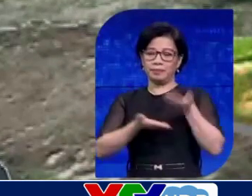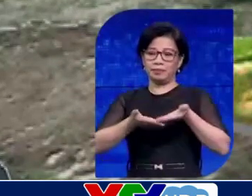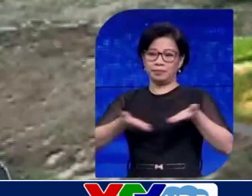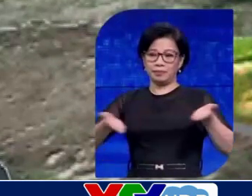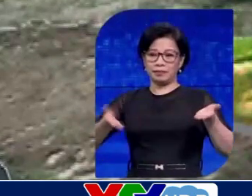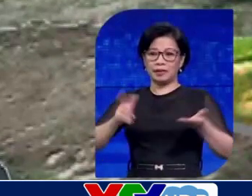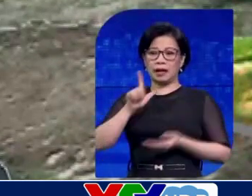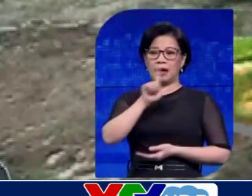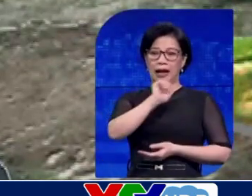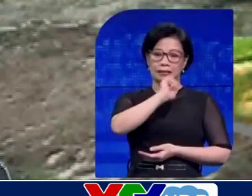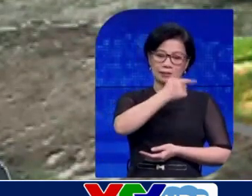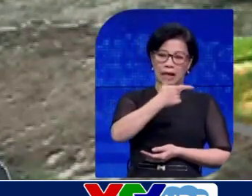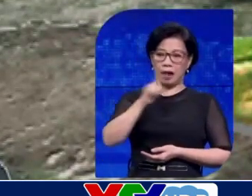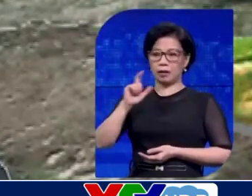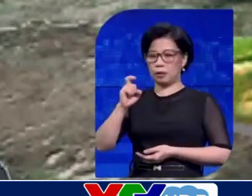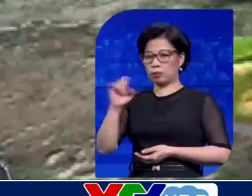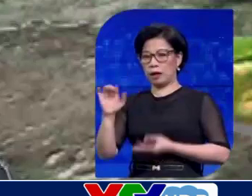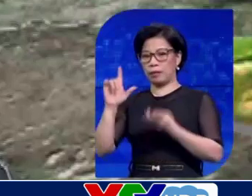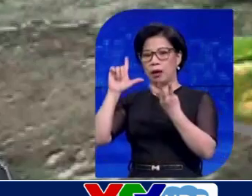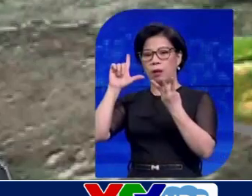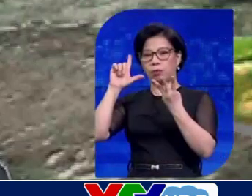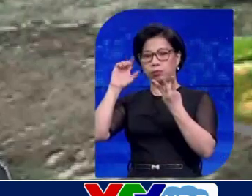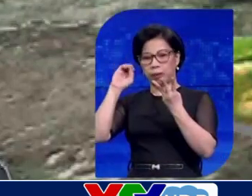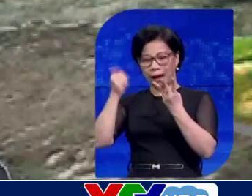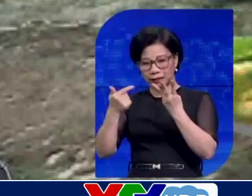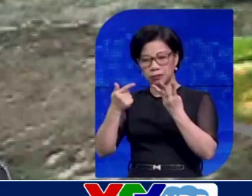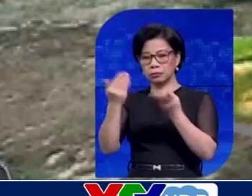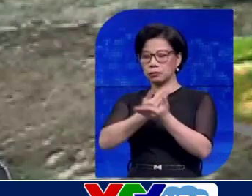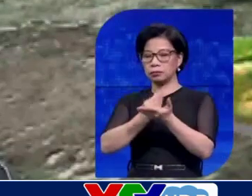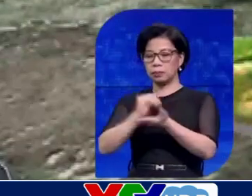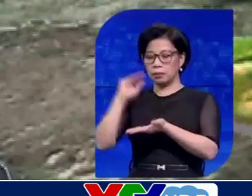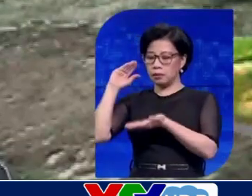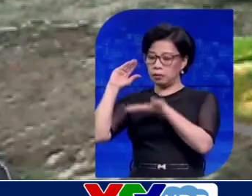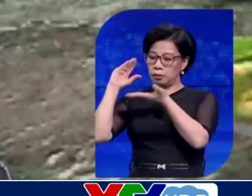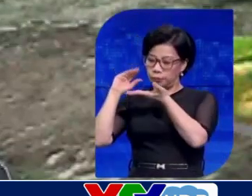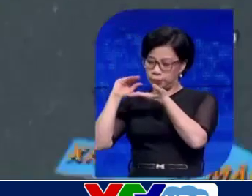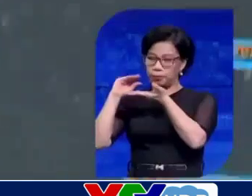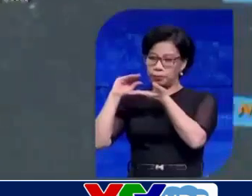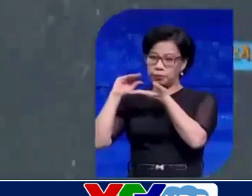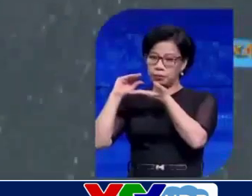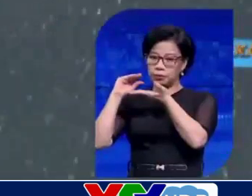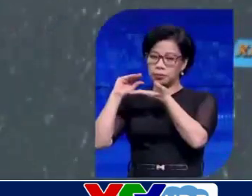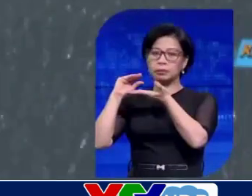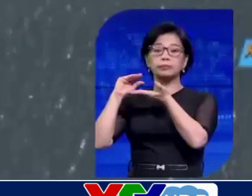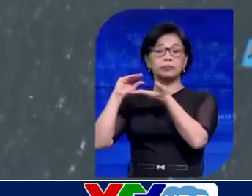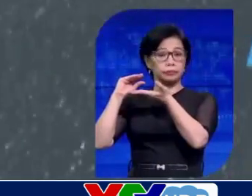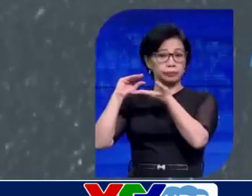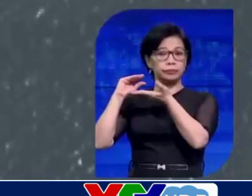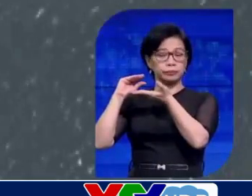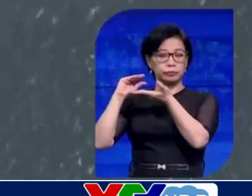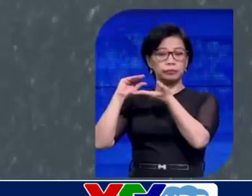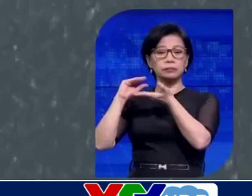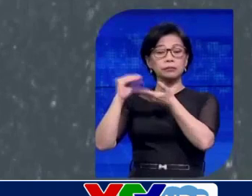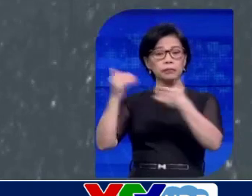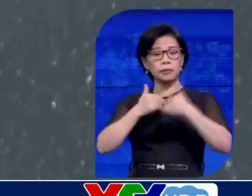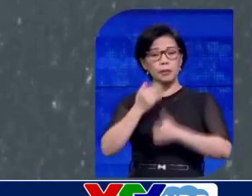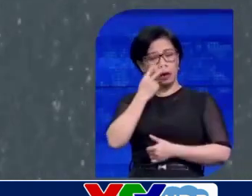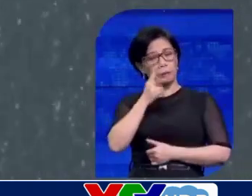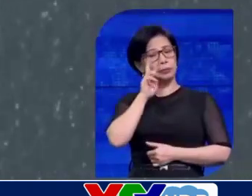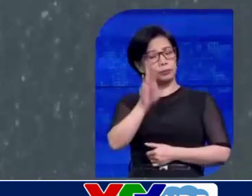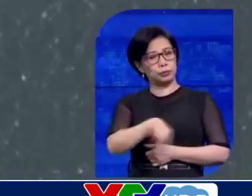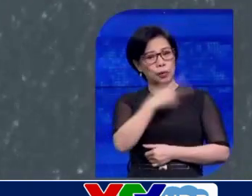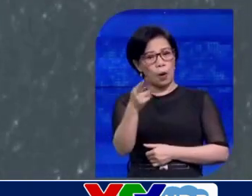nguồn lợi từ đánh bắt thủy sản bị giảm so với những năm xuất hiện lũ vừa, lũ lớn. Một hệ quả nữa từ lũ thấp mà ai cũng có thể nhìn thấy